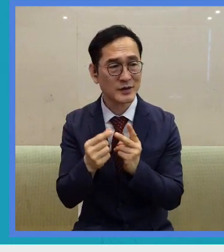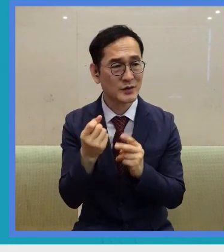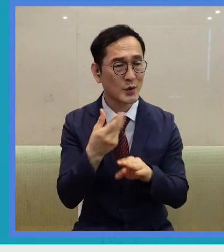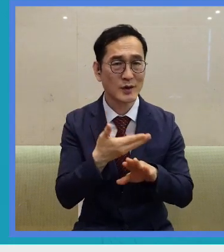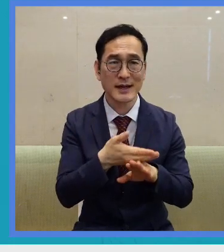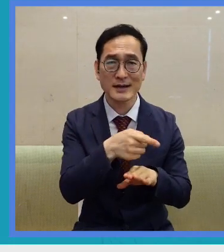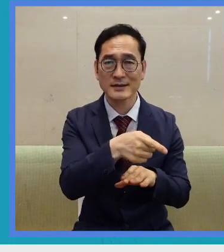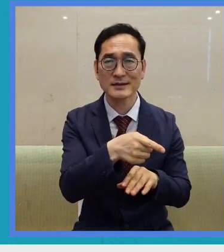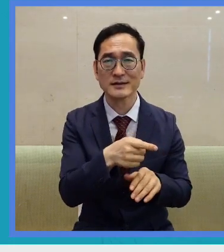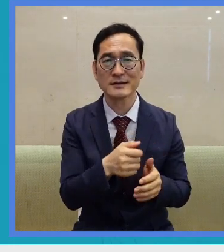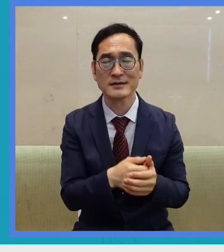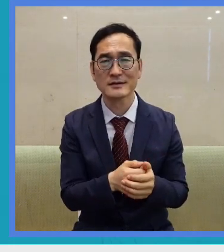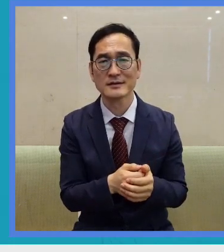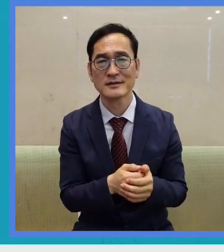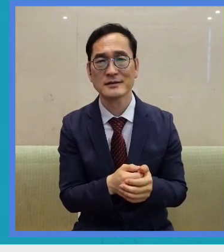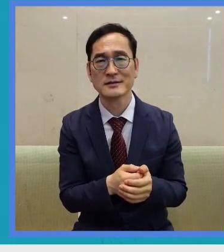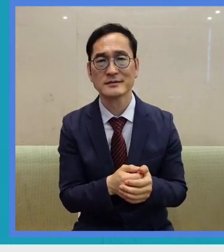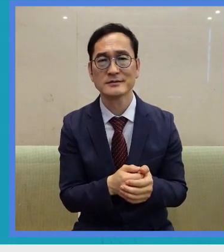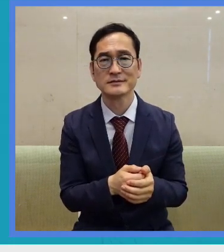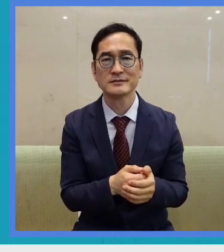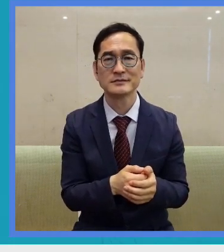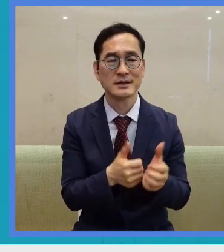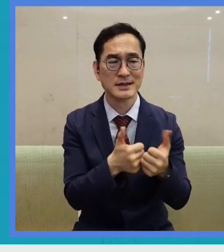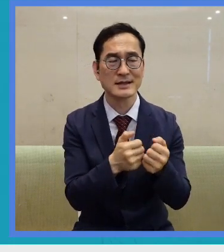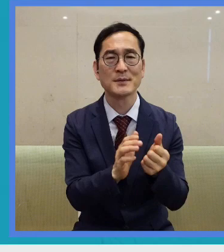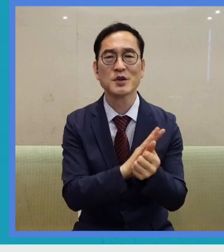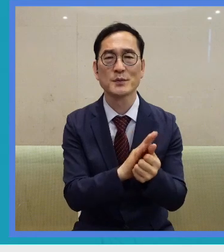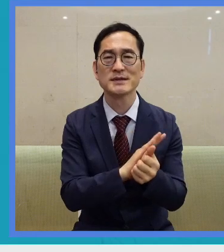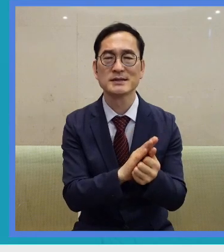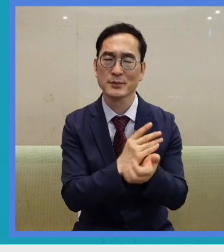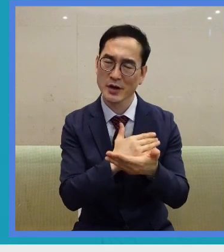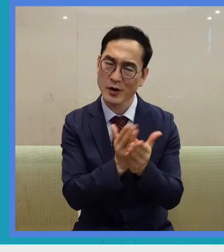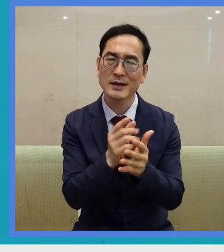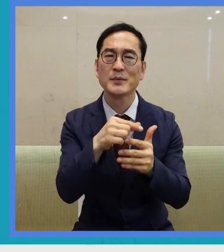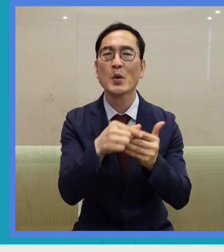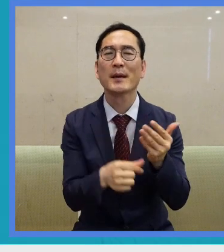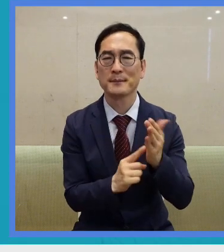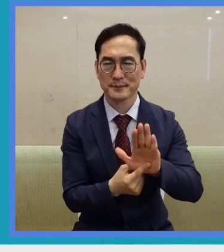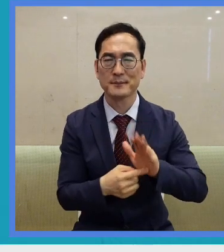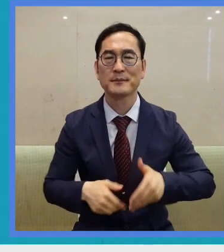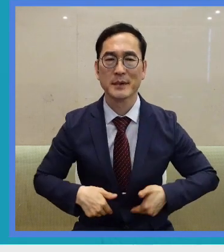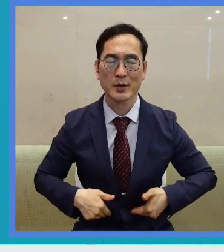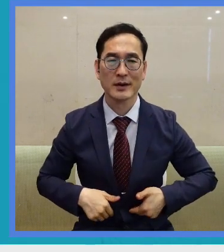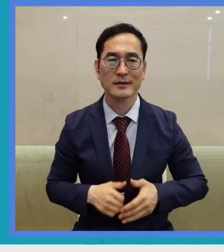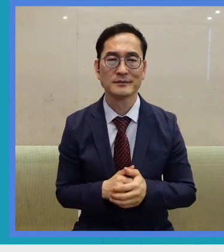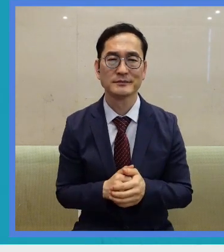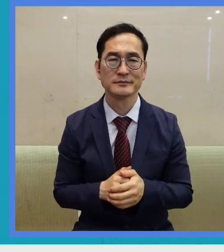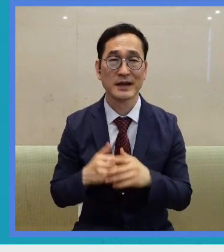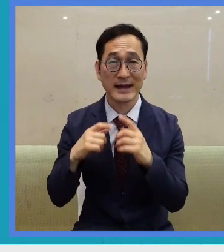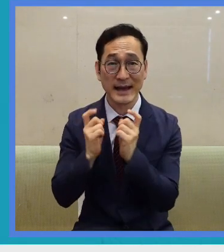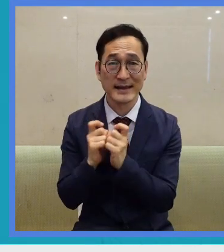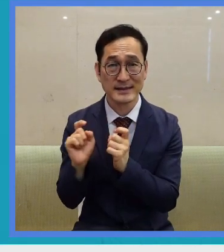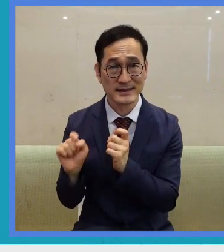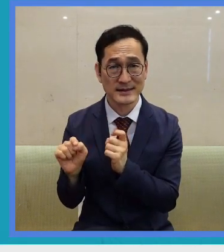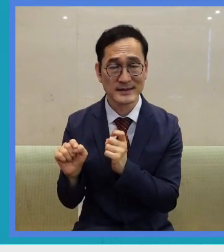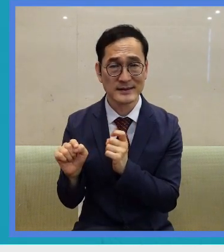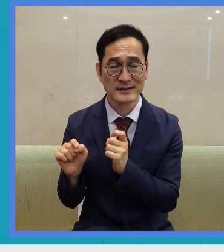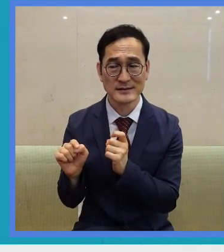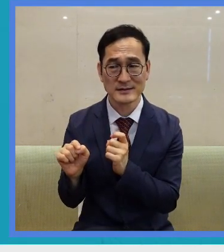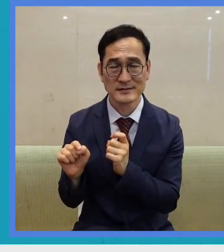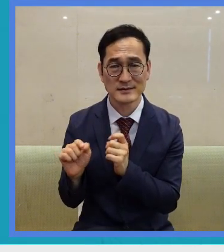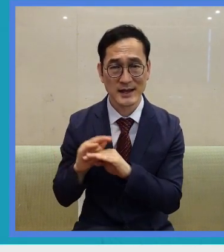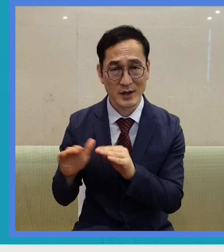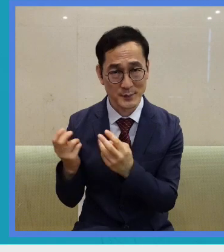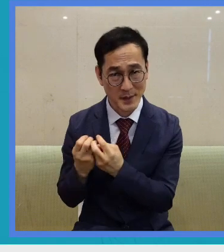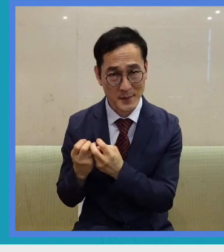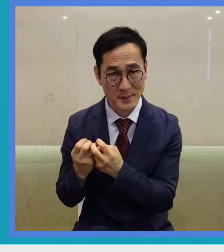대비한 상담 서비스의 패러다임 변화를 위한 모색 변화가 필요하다 이렇게 정리를 해봤습니다. 개인 수준의 개입 방법들은 굉장히 많이 얘기를 했고요.